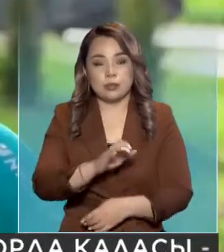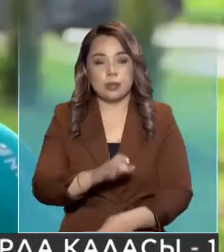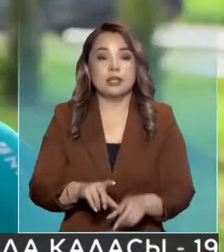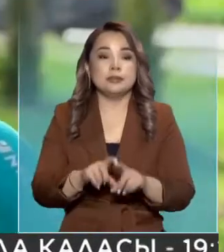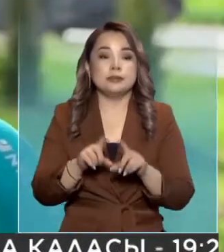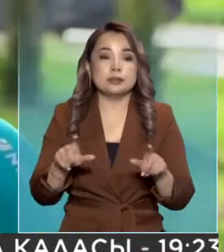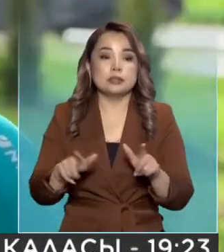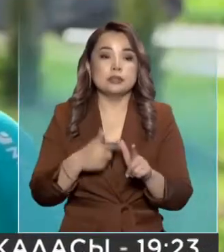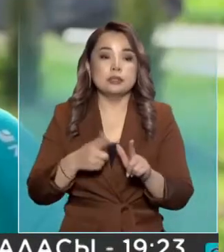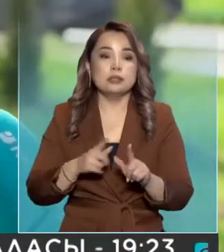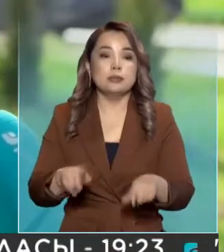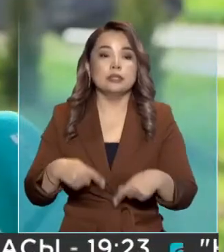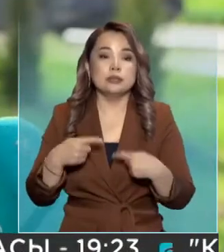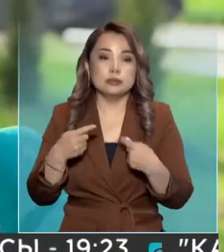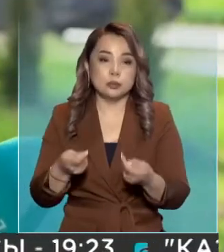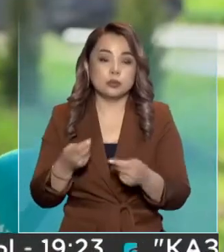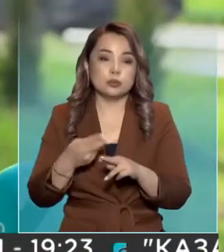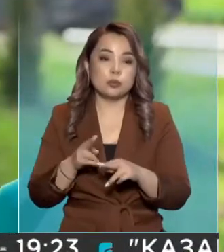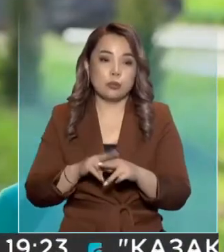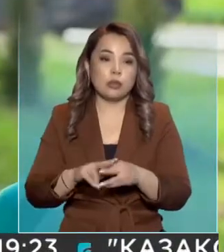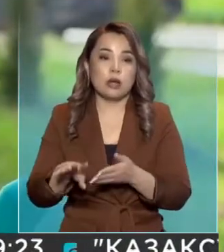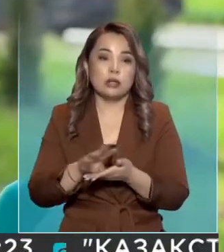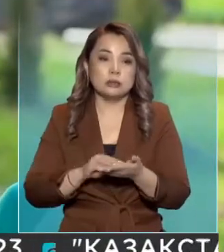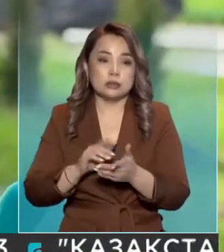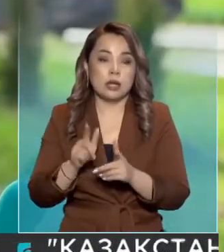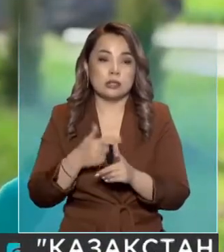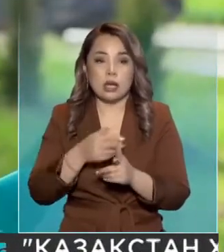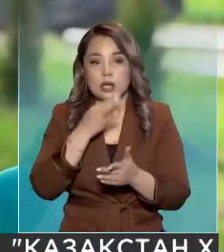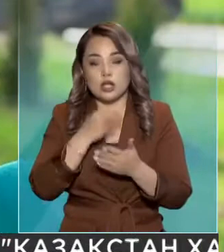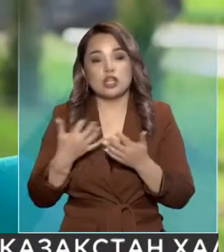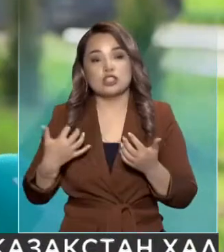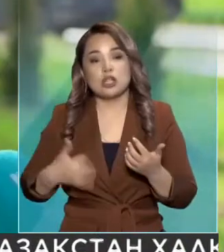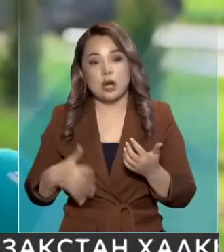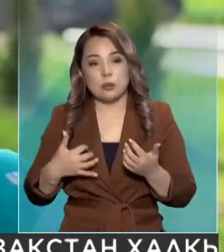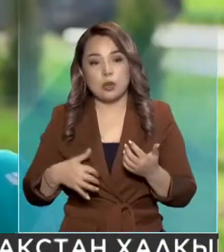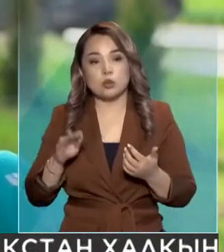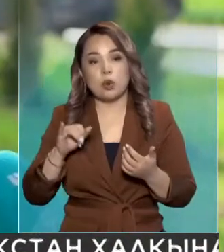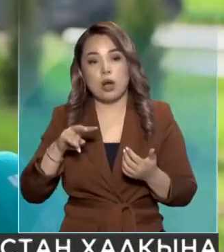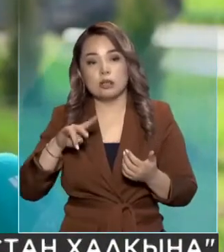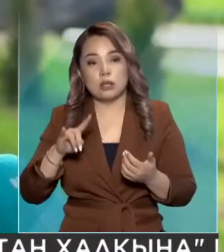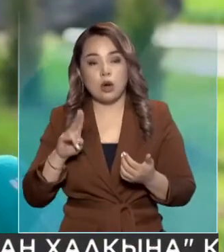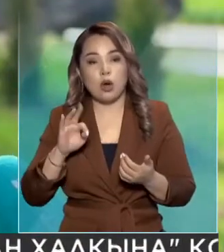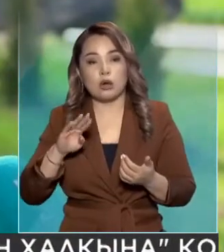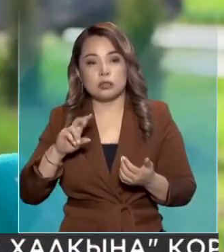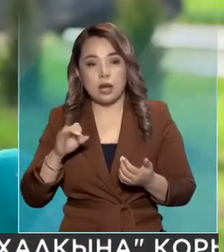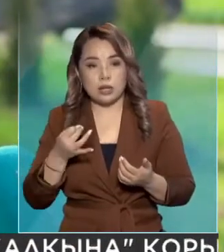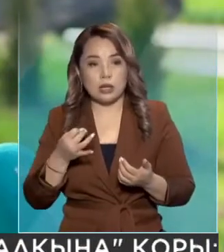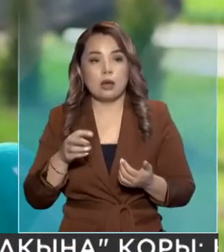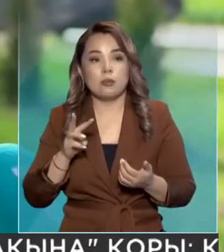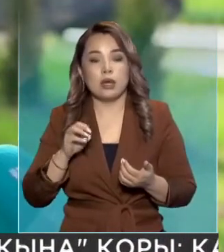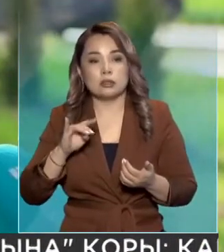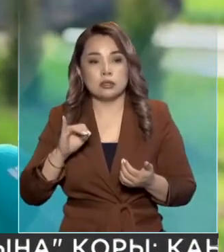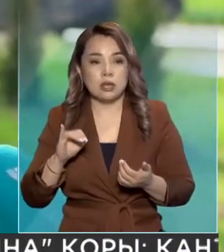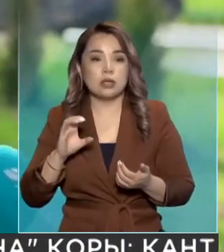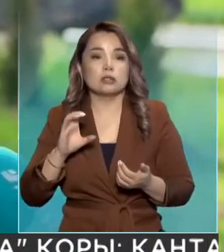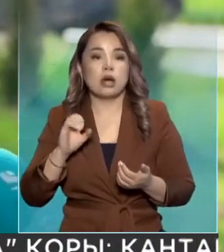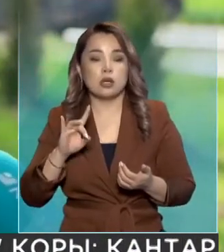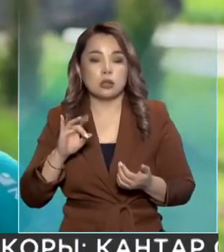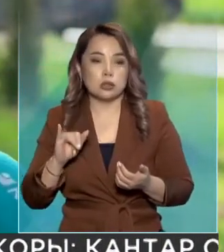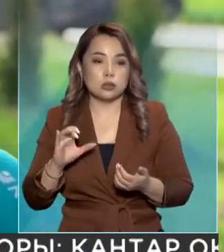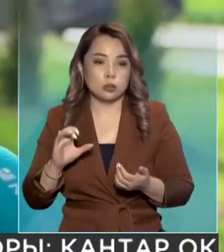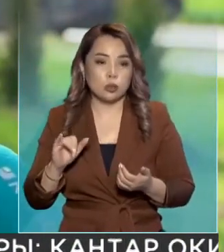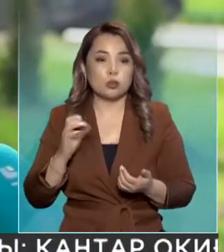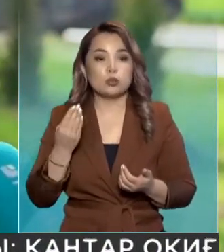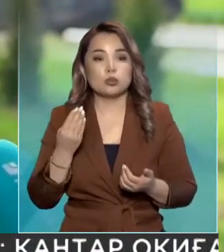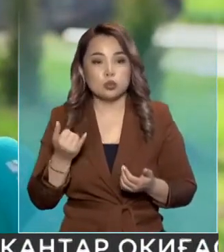Нысандарға атау беру, қайта атау бойынша Жамбыл, Жуалы, Қордай, Меркі, Сарсу, Шу